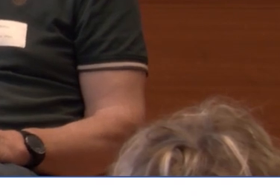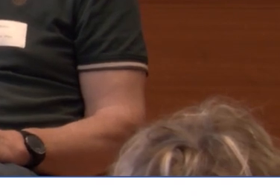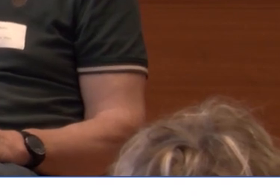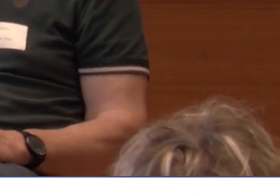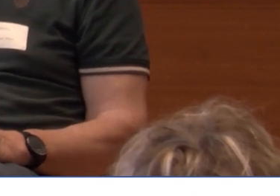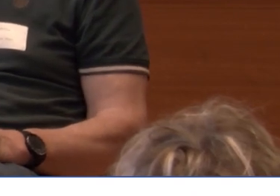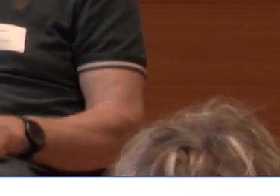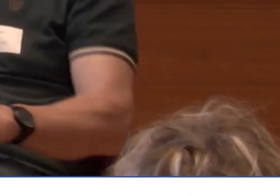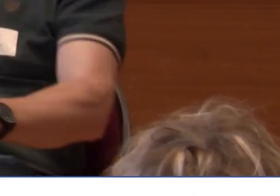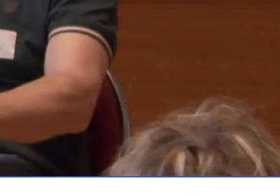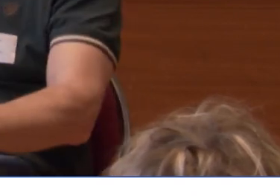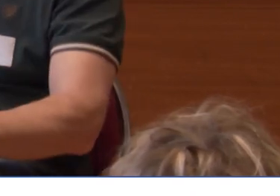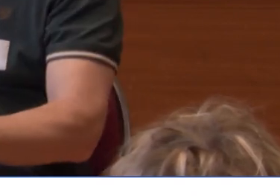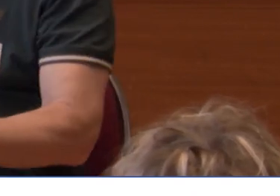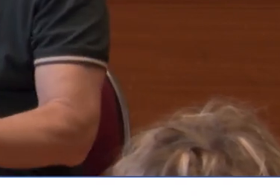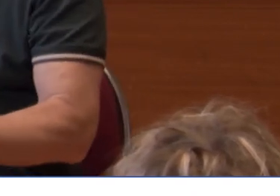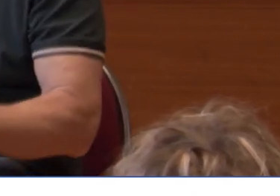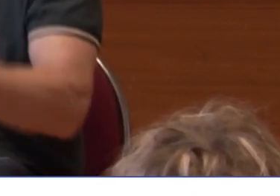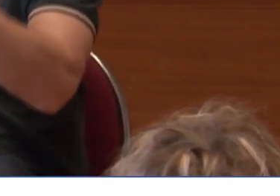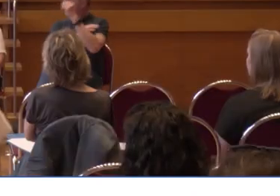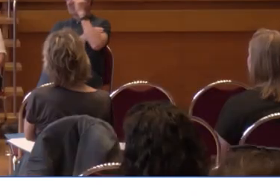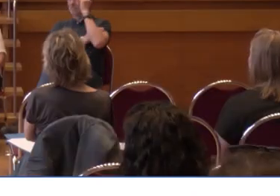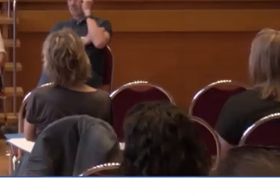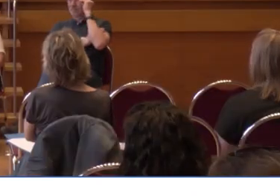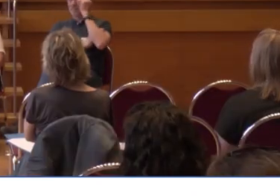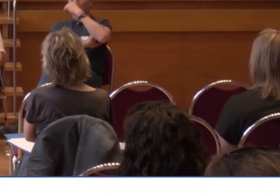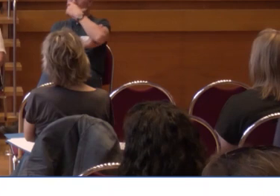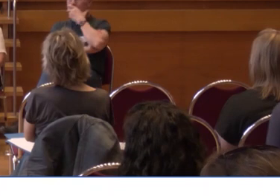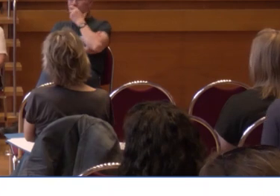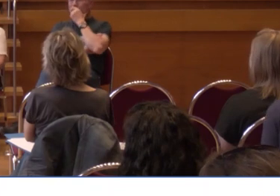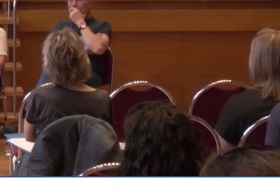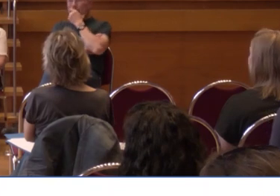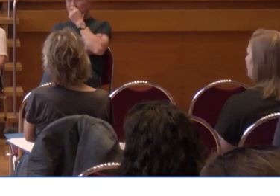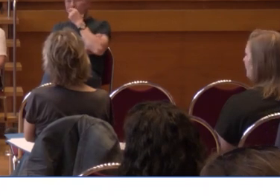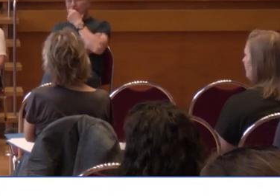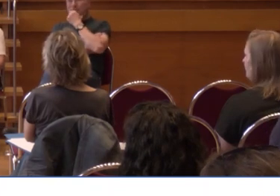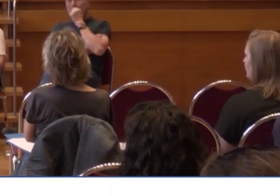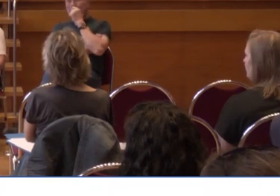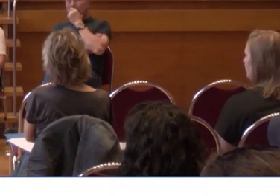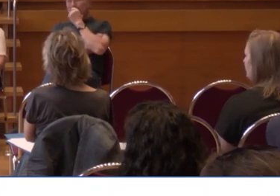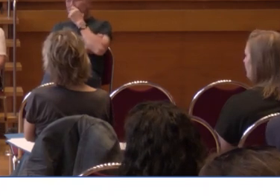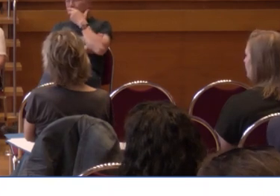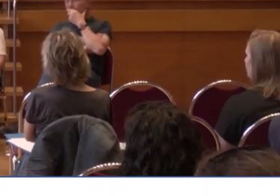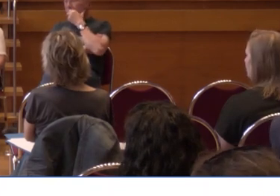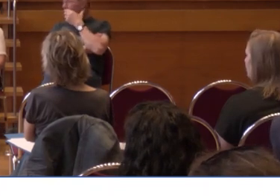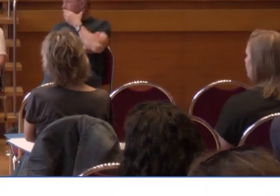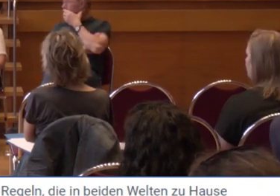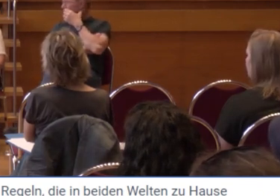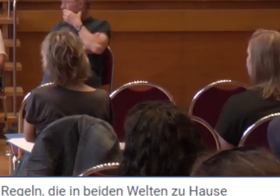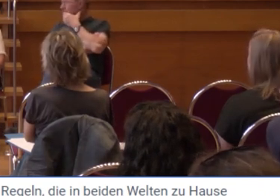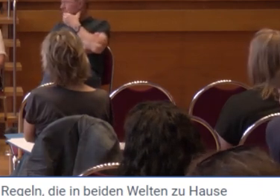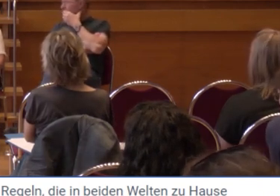eine Baustelle auf jeden Fall vielleicht noch noch eine ergänzende Hinweis die